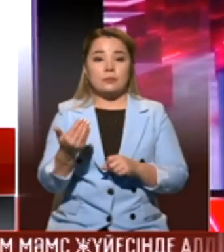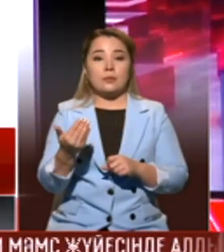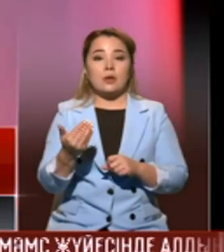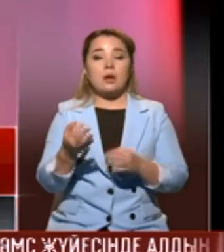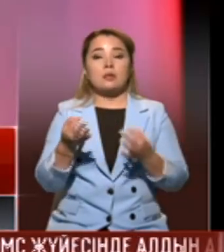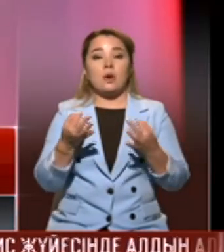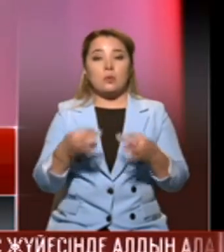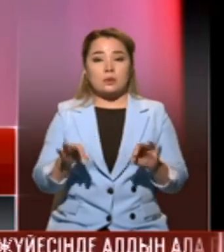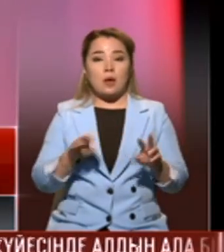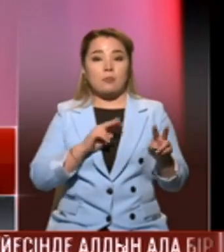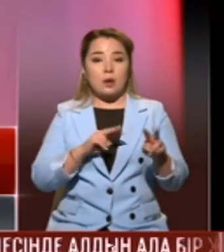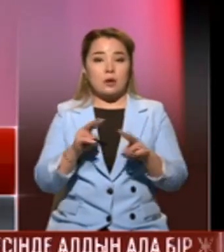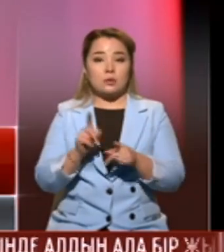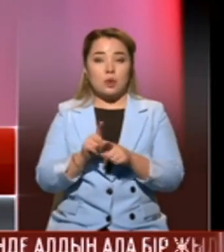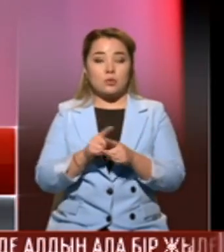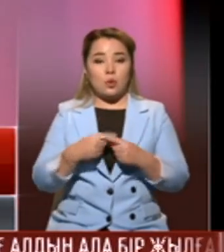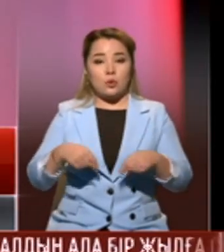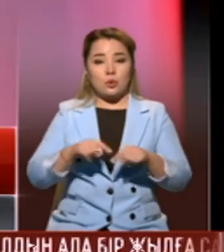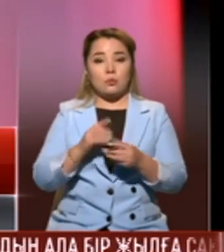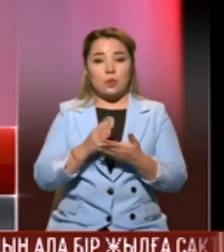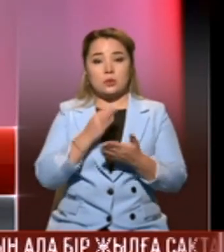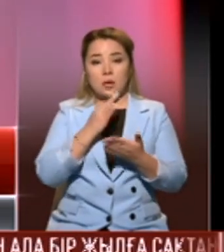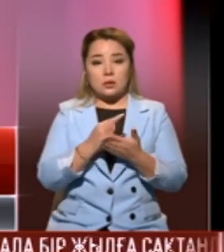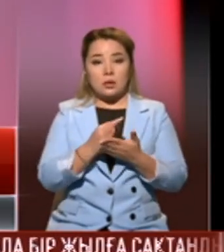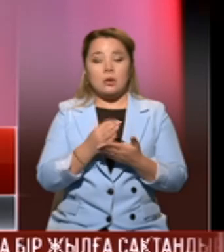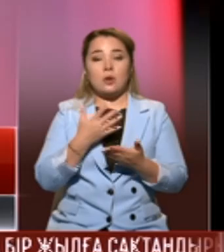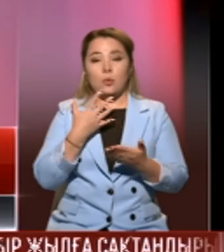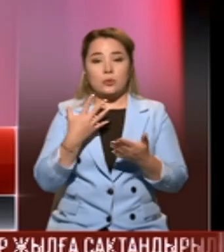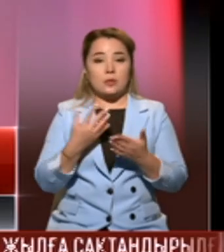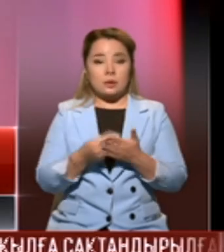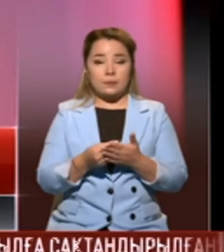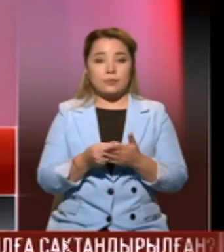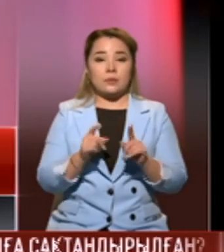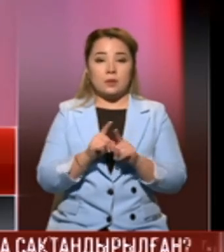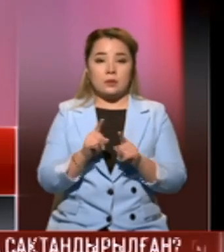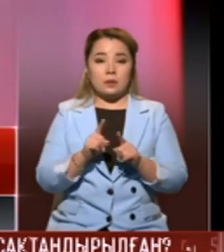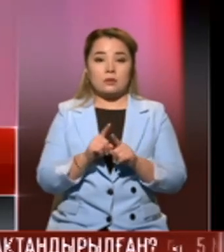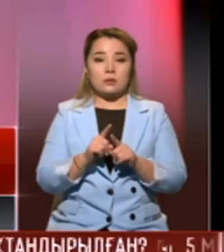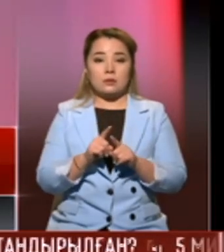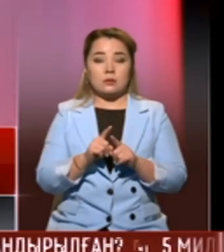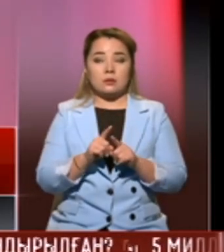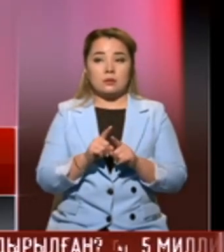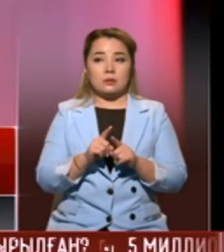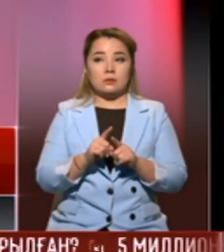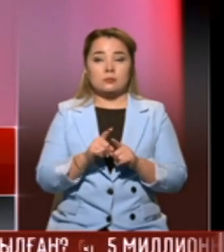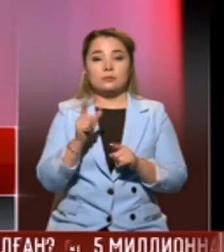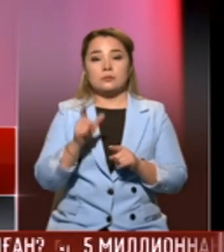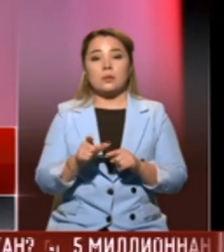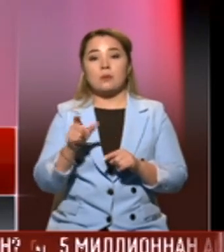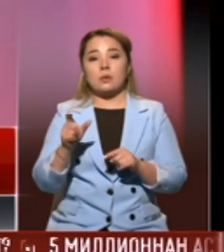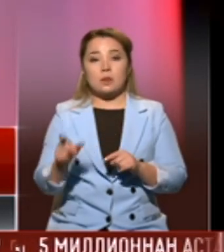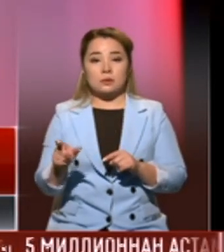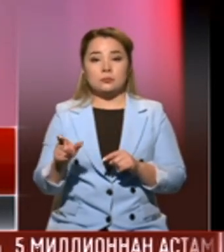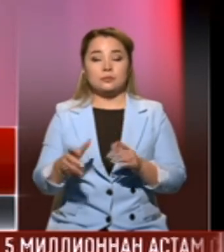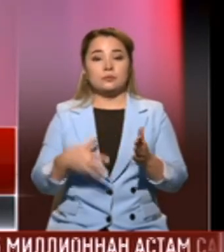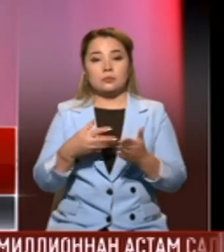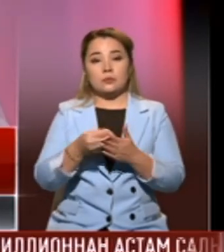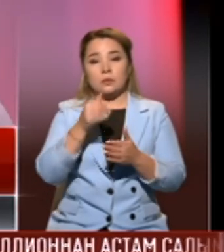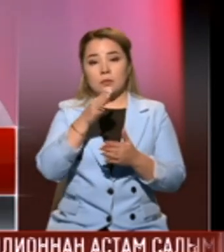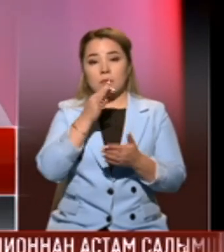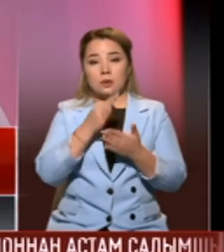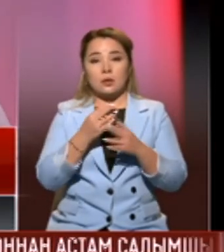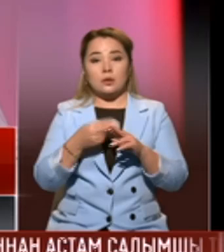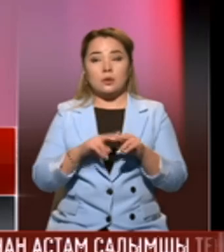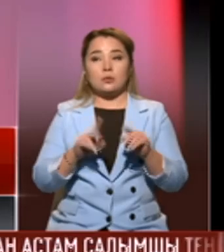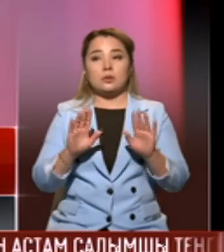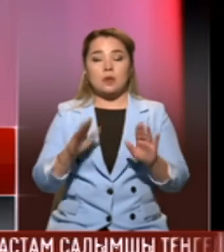тәуелсіз бақылаушылардың ұйымы болатұғын болса, олар өздері жаңағы тесік қалта азаматтар олар төлей алмайды, яғни